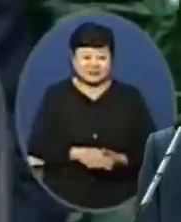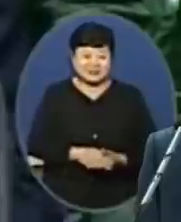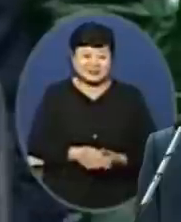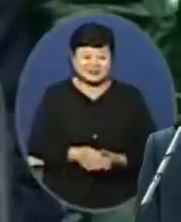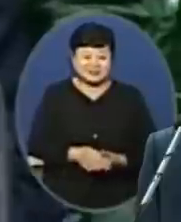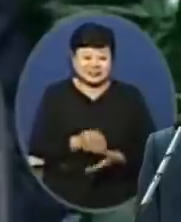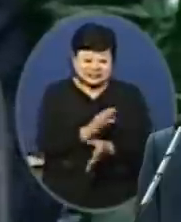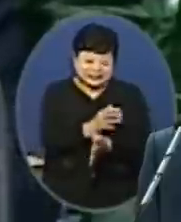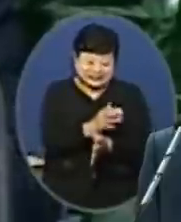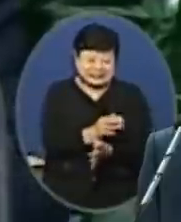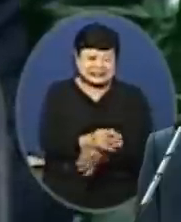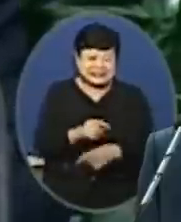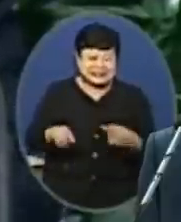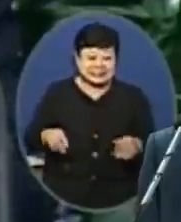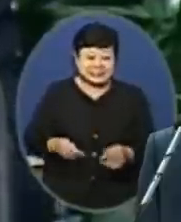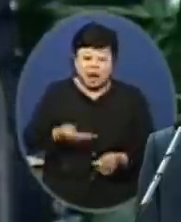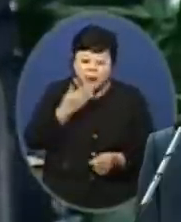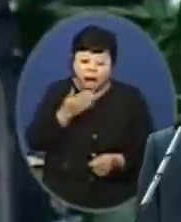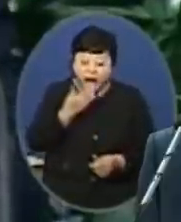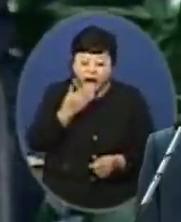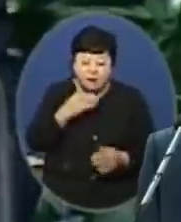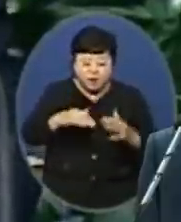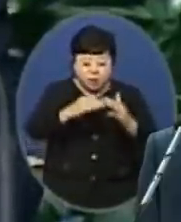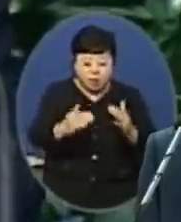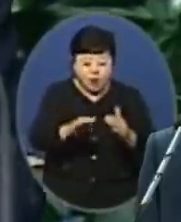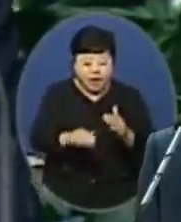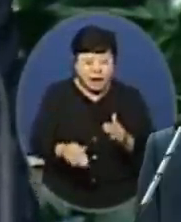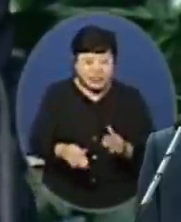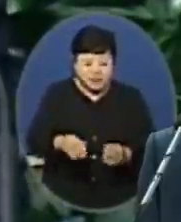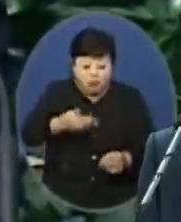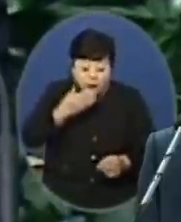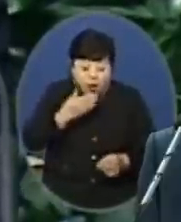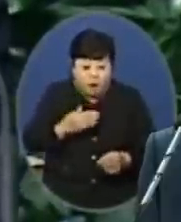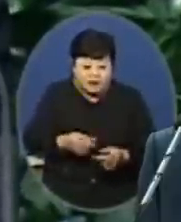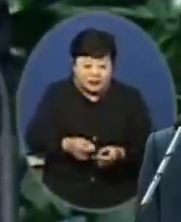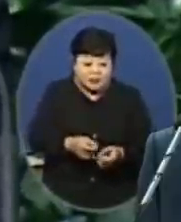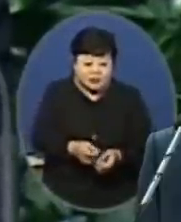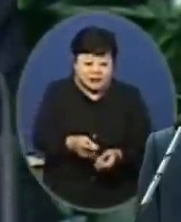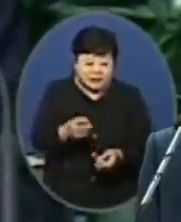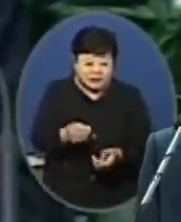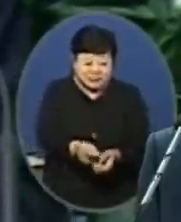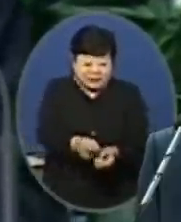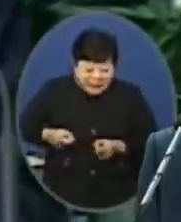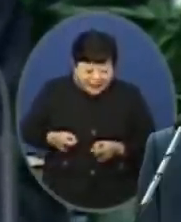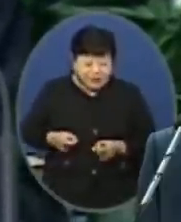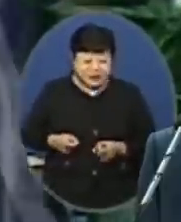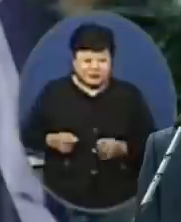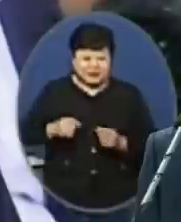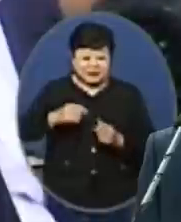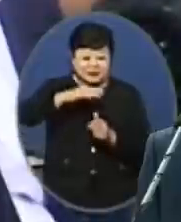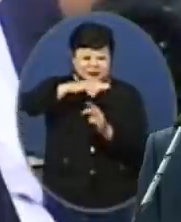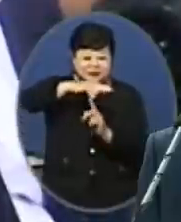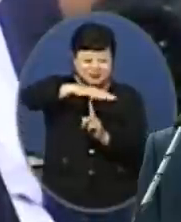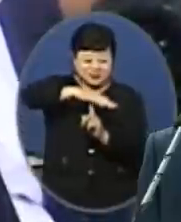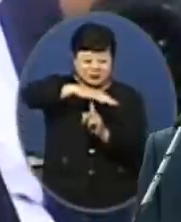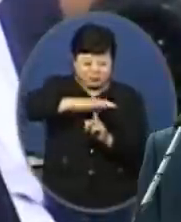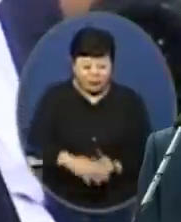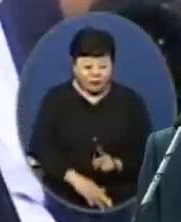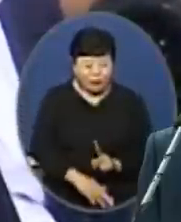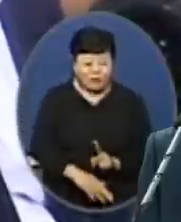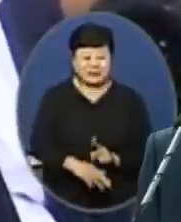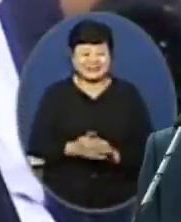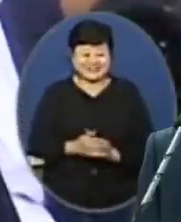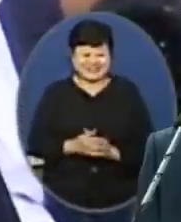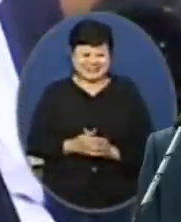재작거리며 장난을 치고 해치고 무엇을 주워먹는데 그때 하나 둘 셋 하고 잡아당깁니다. 그러면